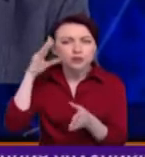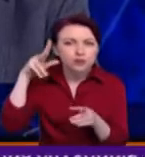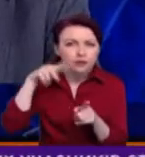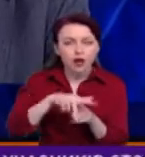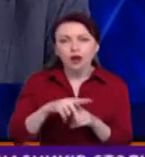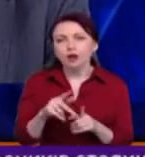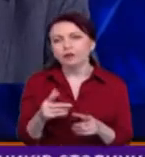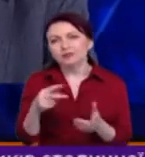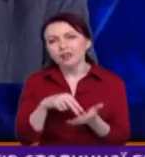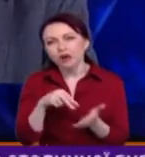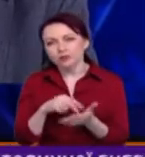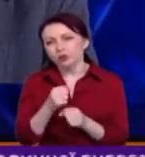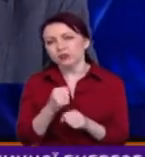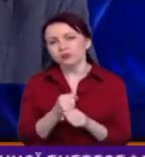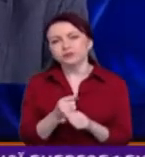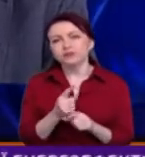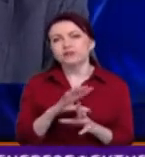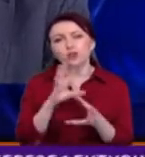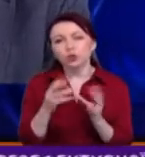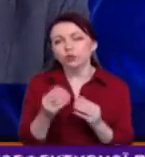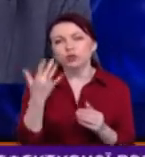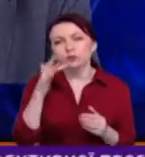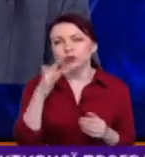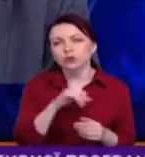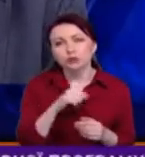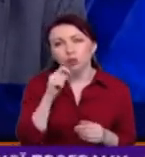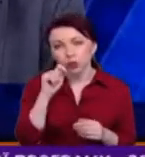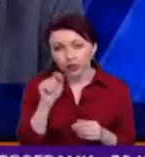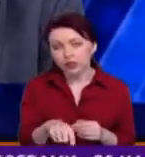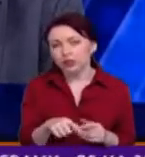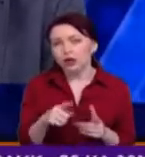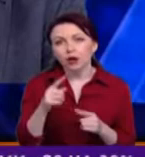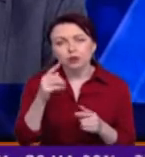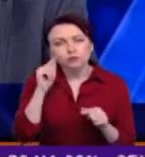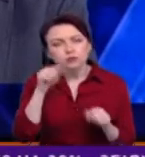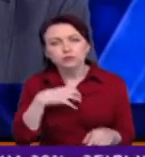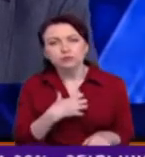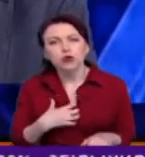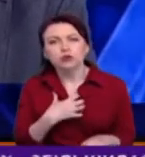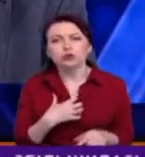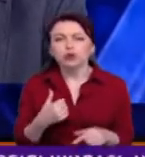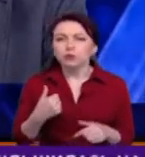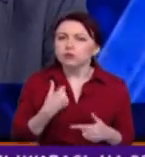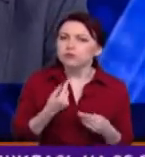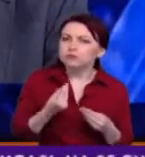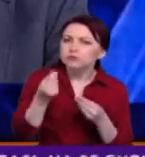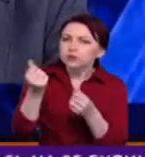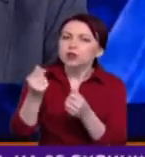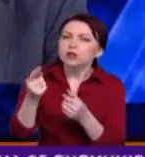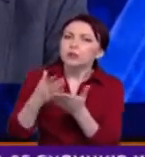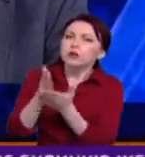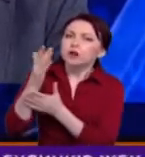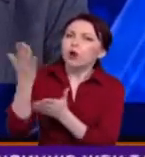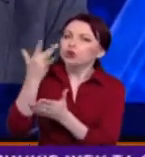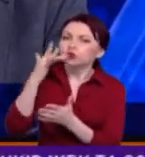цілому, якщо ми думаємо, що для Сполучених Штатів Америки саме Україна є якимось пріоритетом, і саме ми визначаємо зовнішній вектор США,